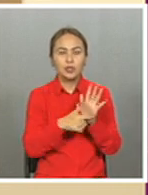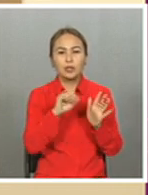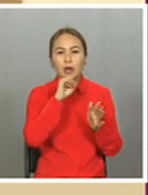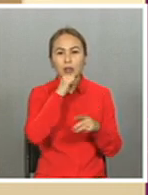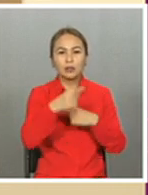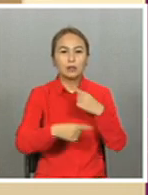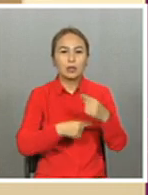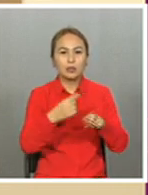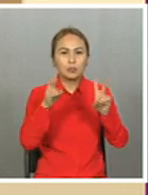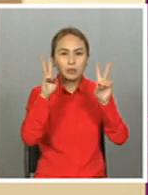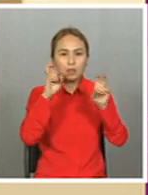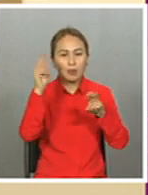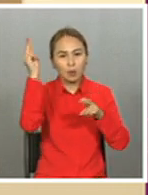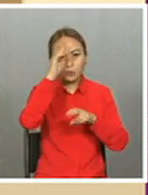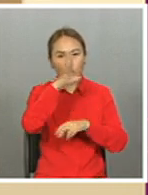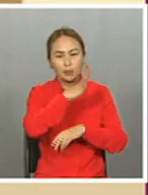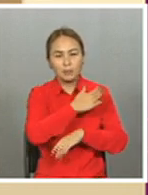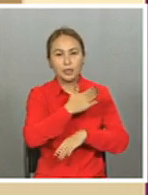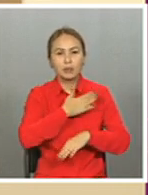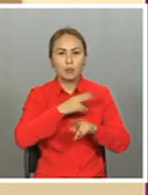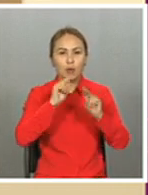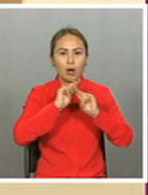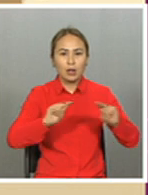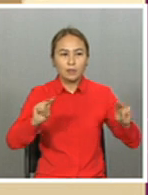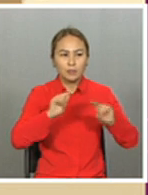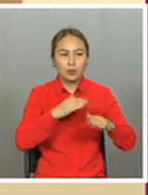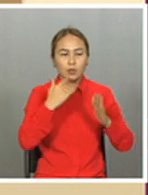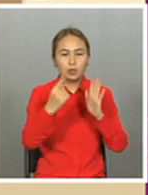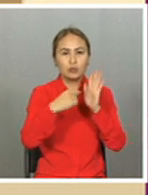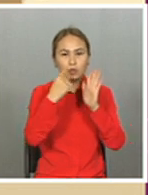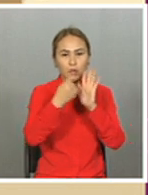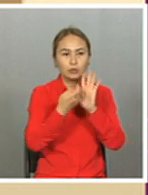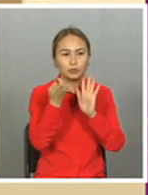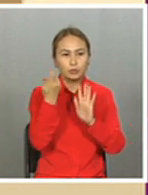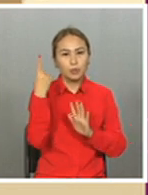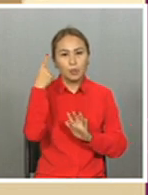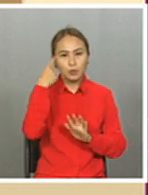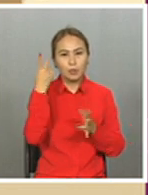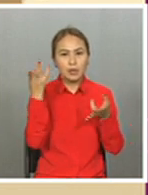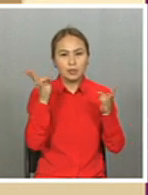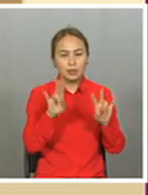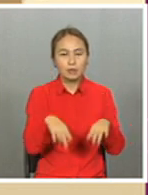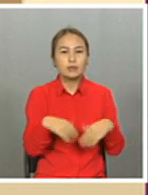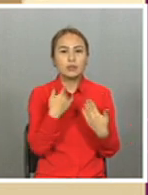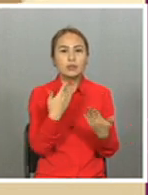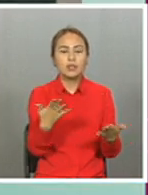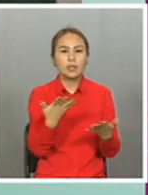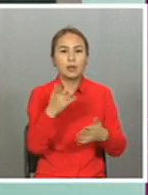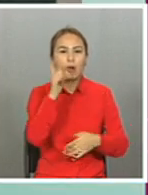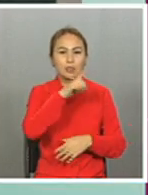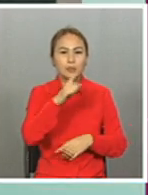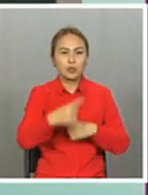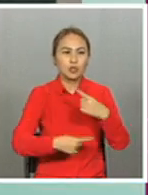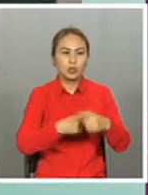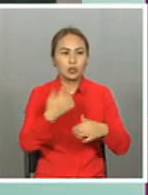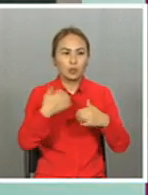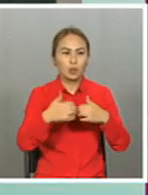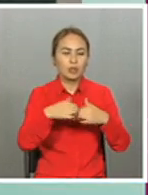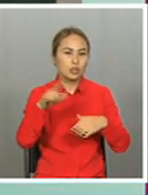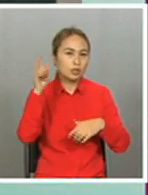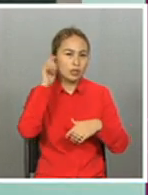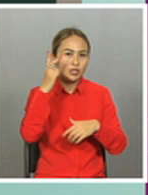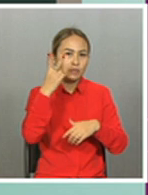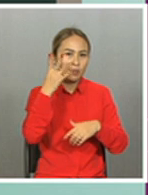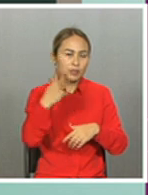сабақ өттік. Мені мұғалімнің айтқан мына сұрағы ойландырып қойды. егер адамның шежіредегі орташа жасын